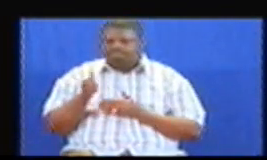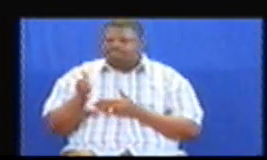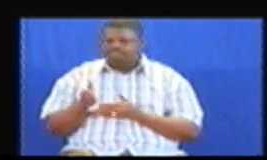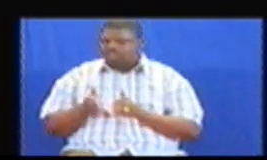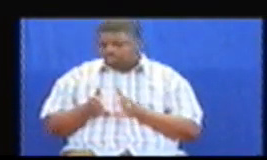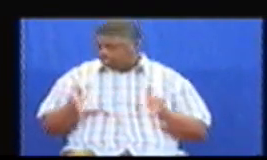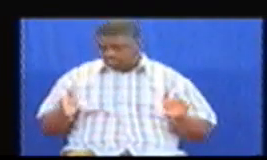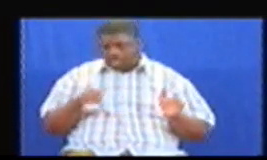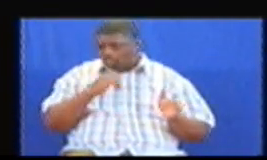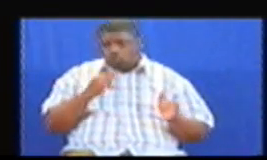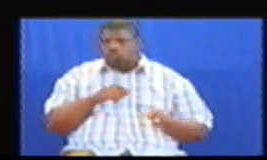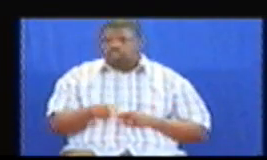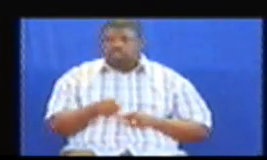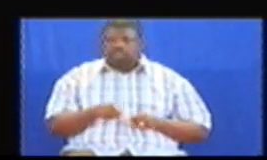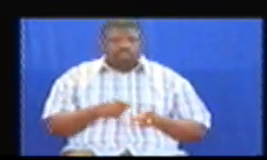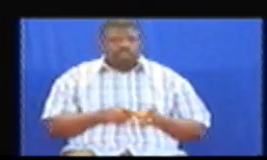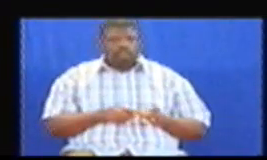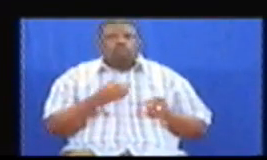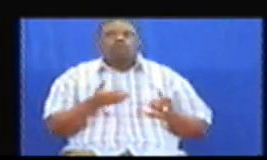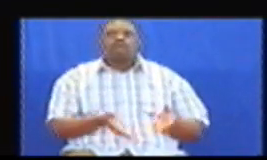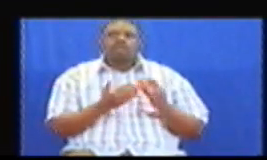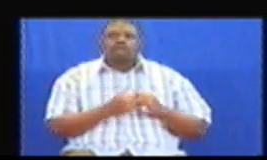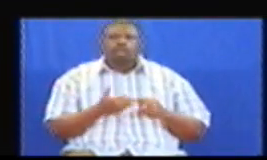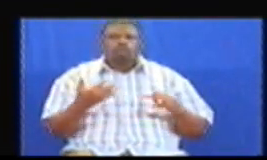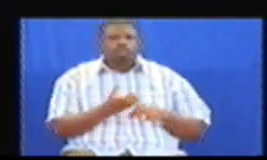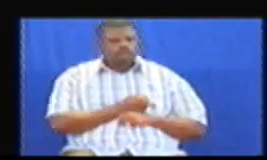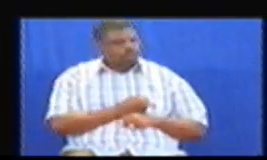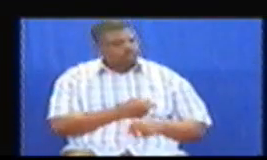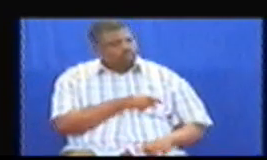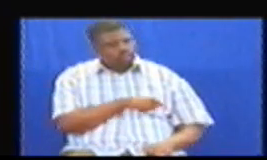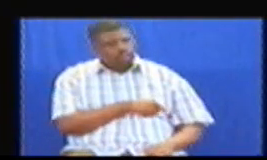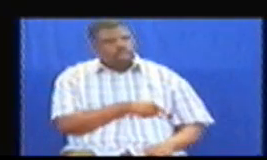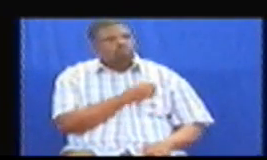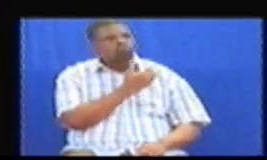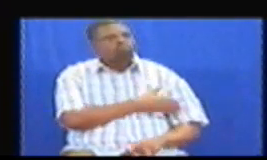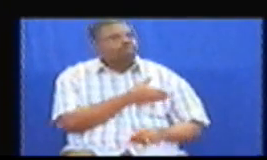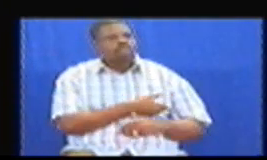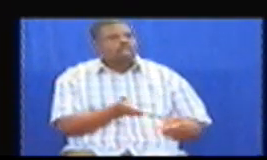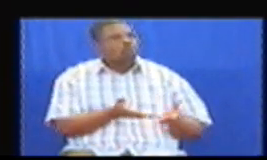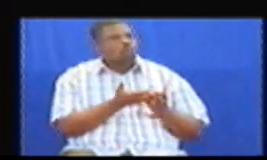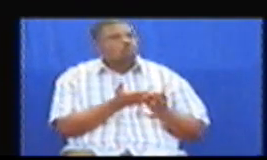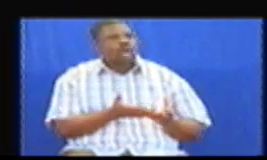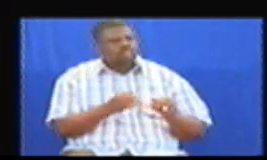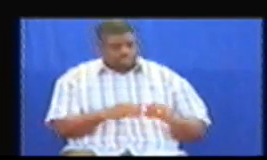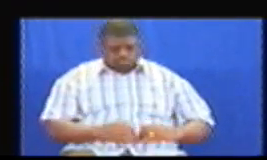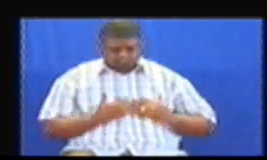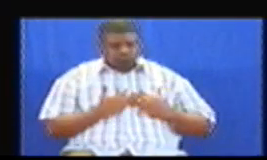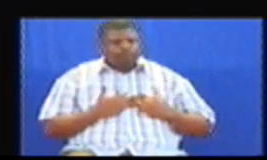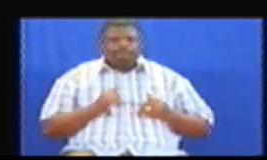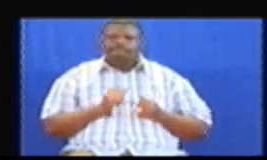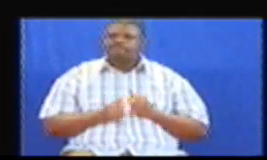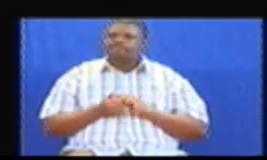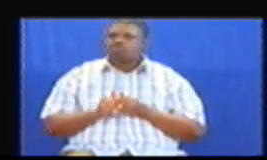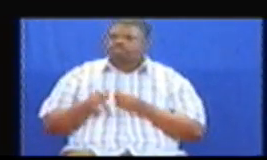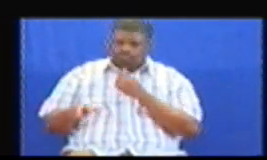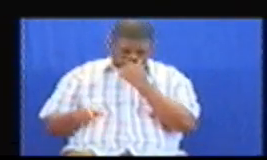inanifinyu sana na watu ni wachache wanahitaji kupata huduma waweze kuhudumiwa bila kuweza kuathirika na swala hili. Au kwa kuwa serikali sasa hivi